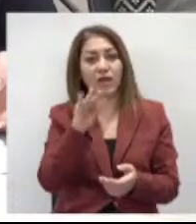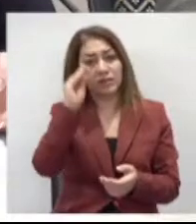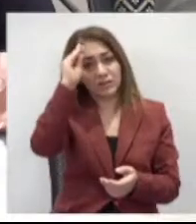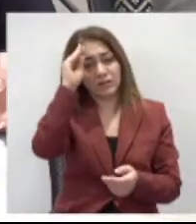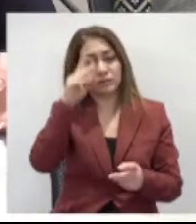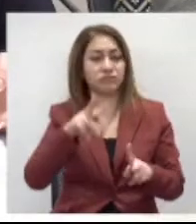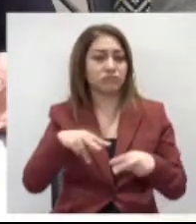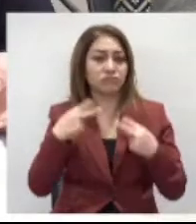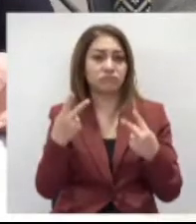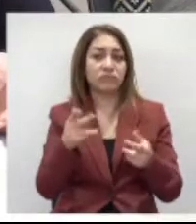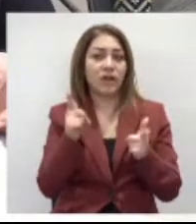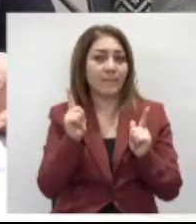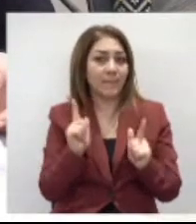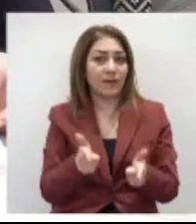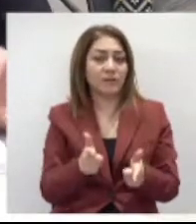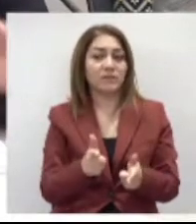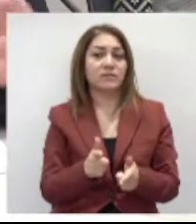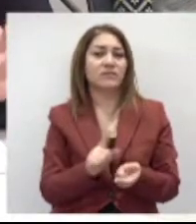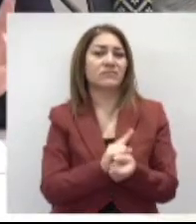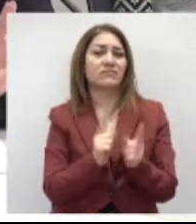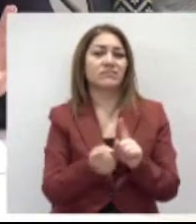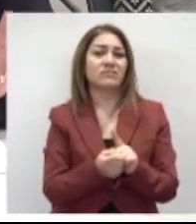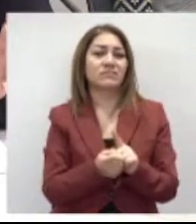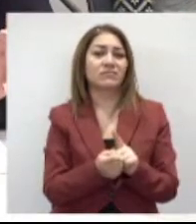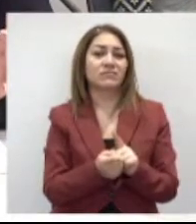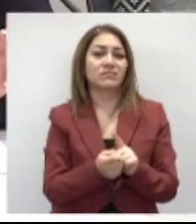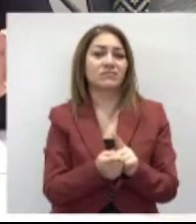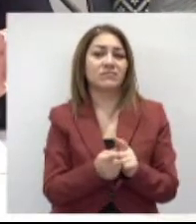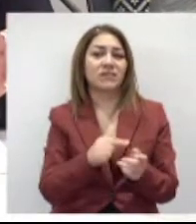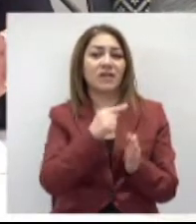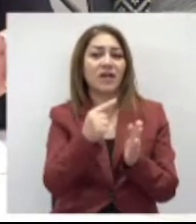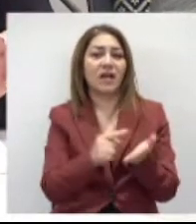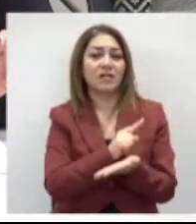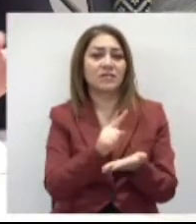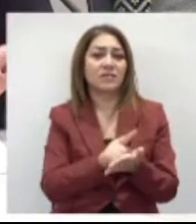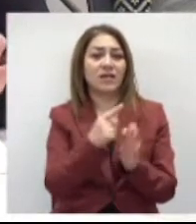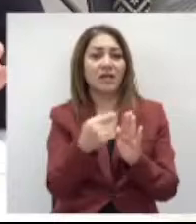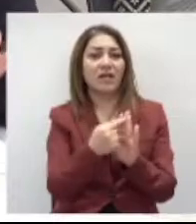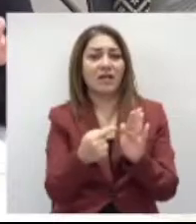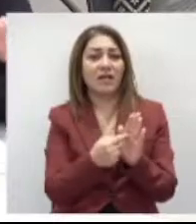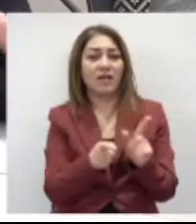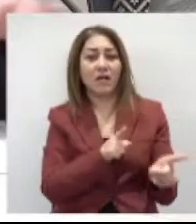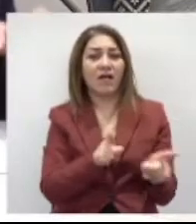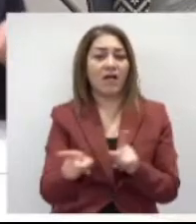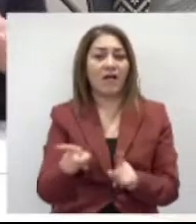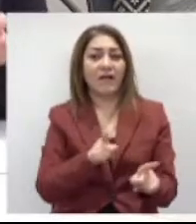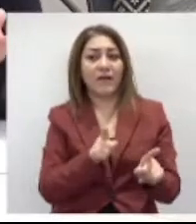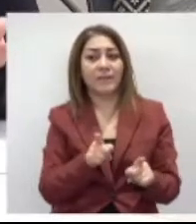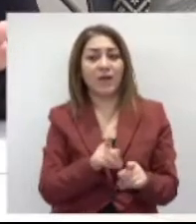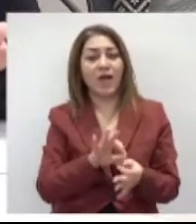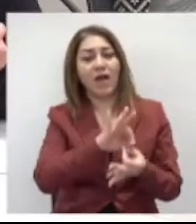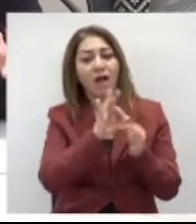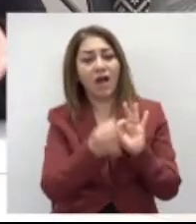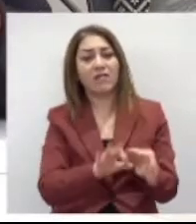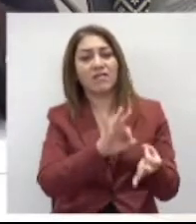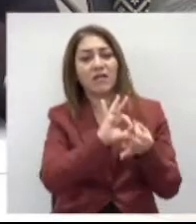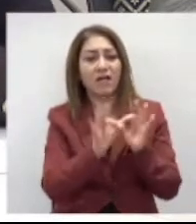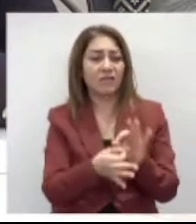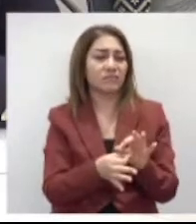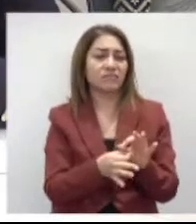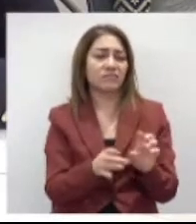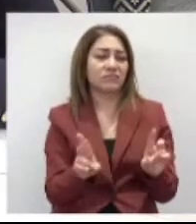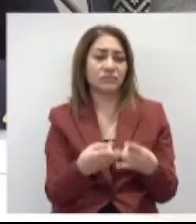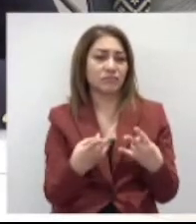դիպուկ էր, քան ջանալ ուղղությունների շուրջ քննարկումը տանել, ներկայացնելով այն ամեն ինչը, ինչ որ պետք է